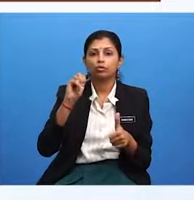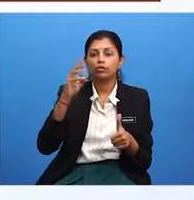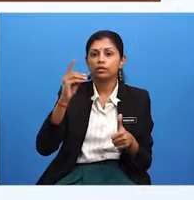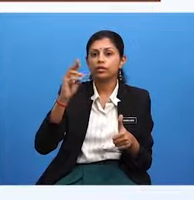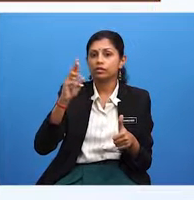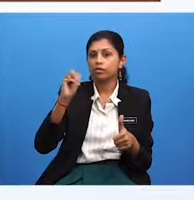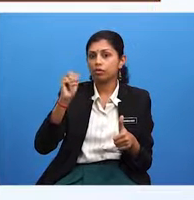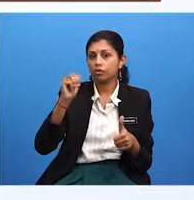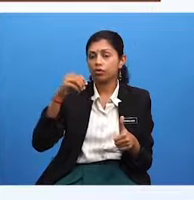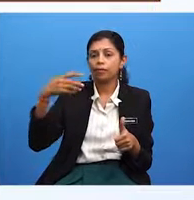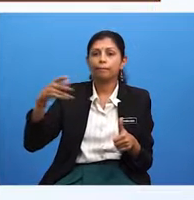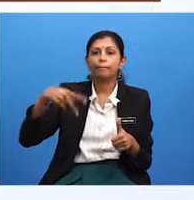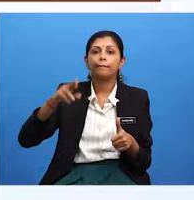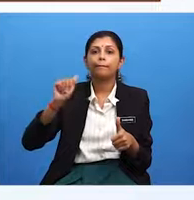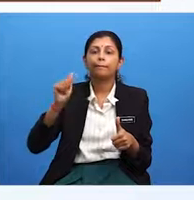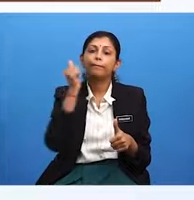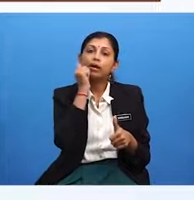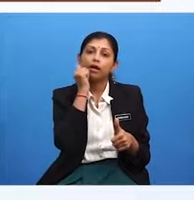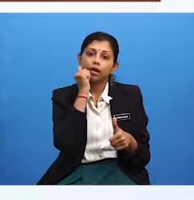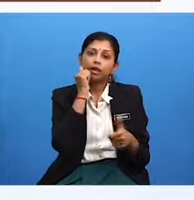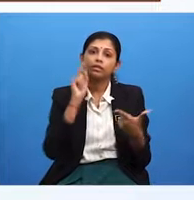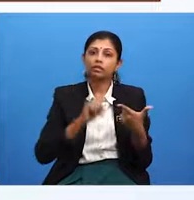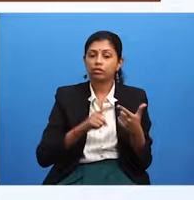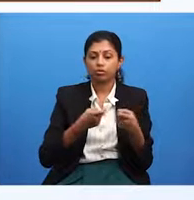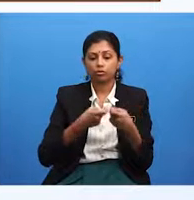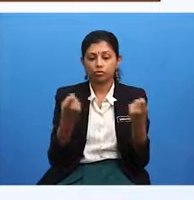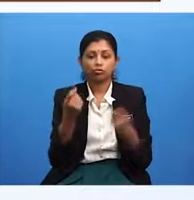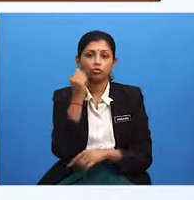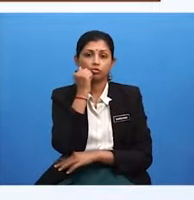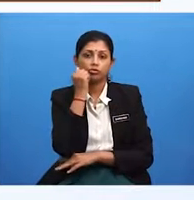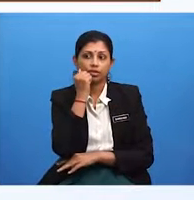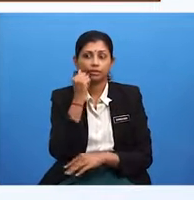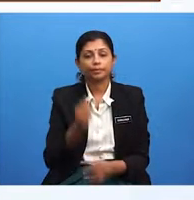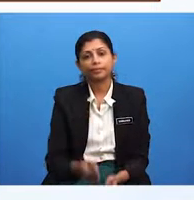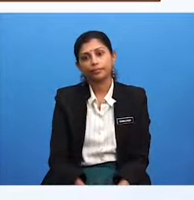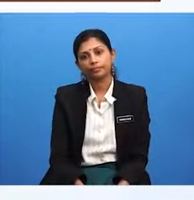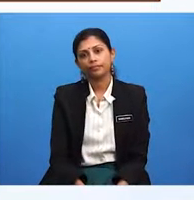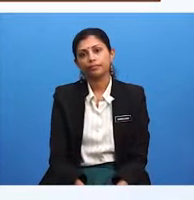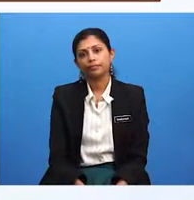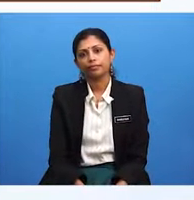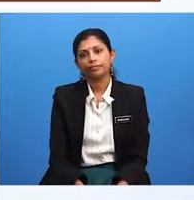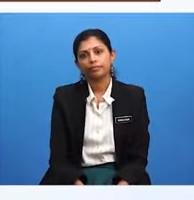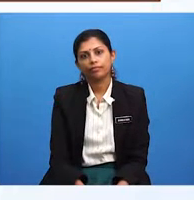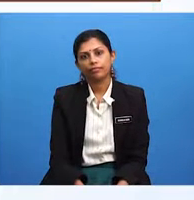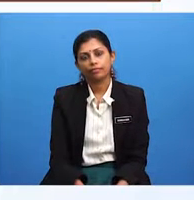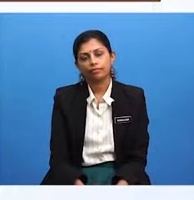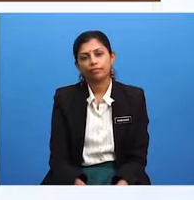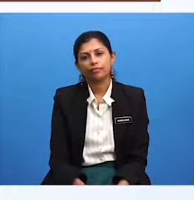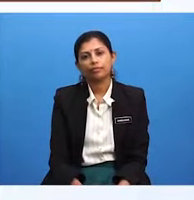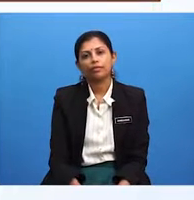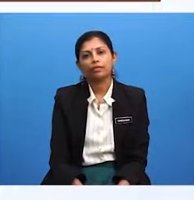dengan kita haid, iaitu sindrom pra-haid dan putus